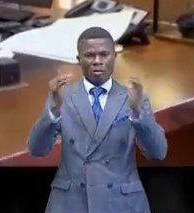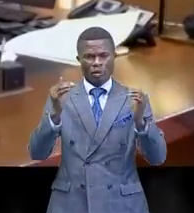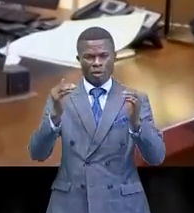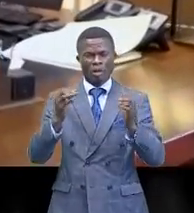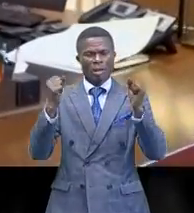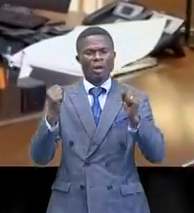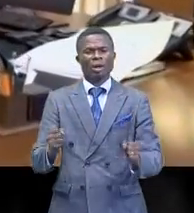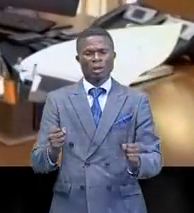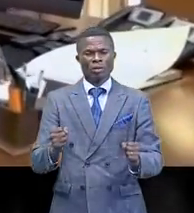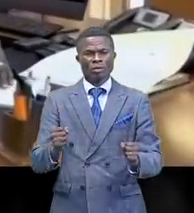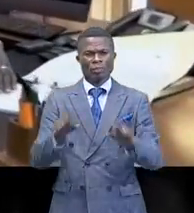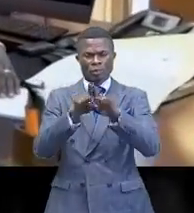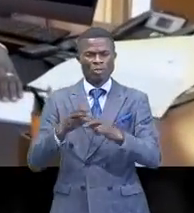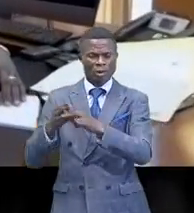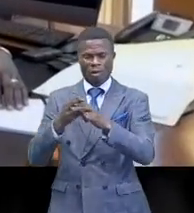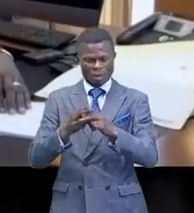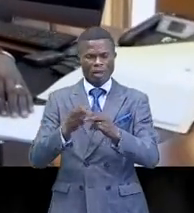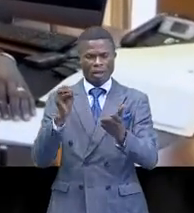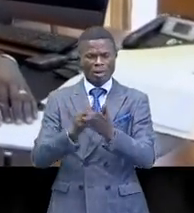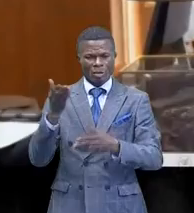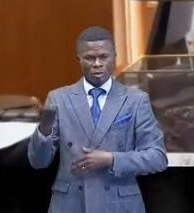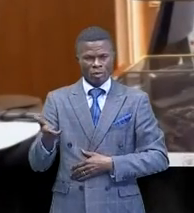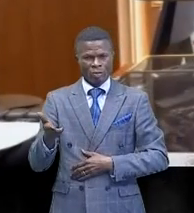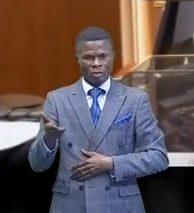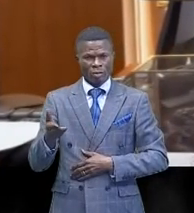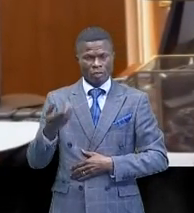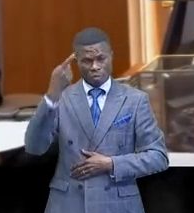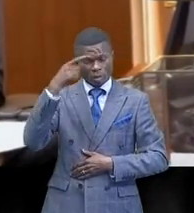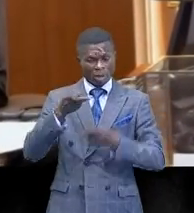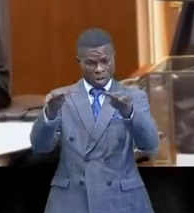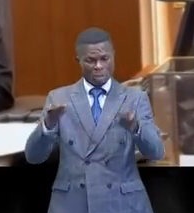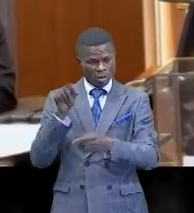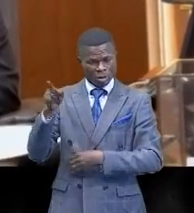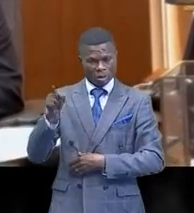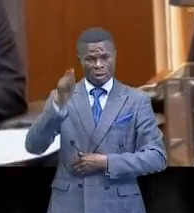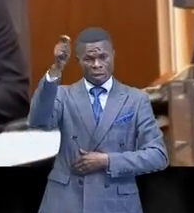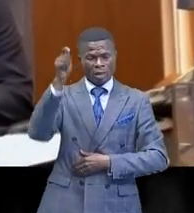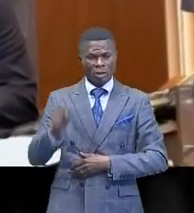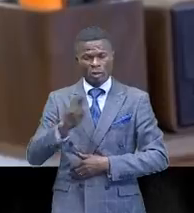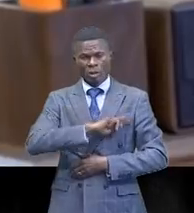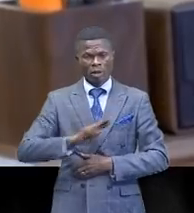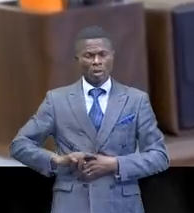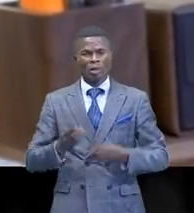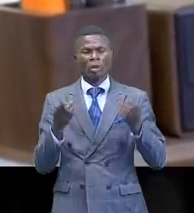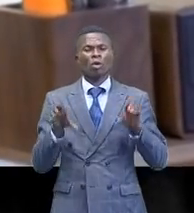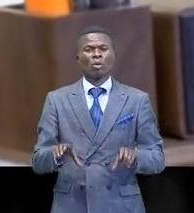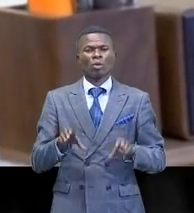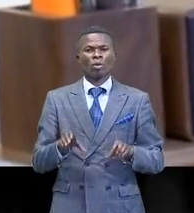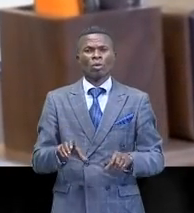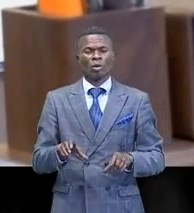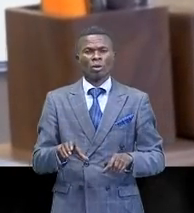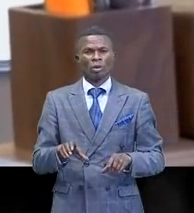la stabilité et la sécurité. Sur le terrain, les forces armées de la République démocratique du